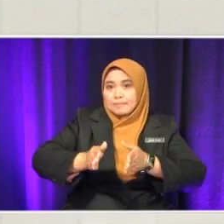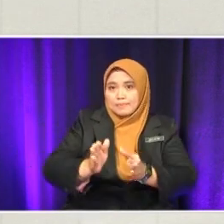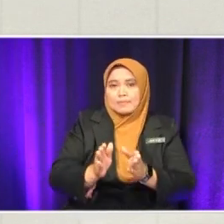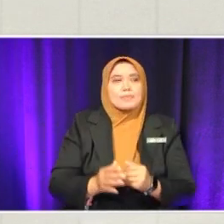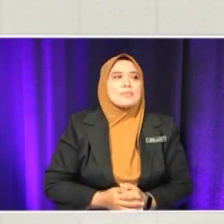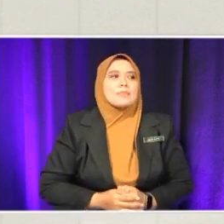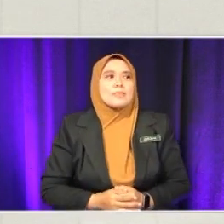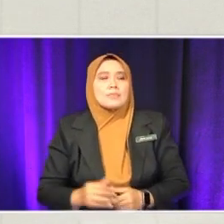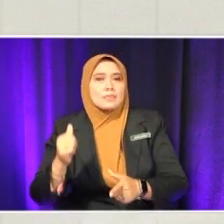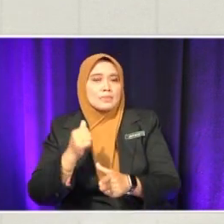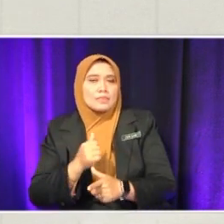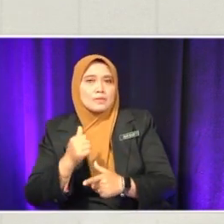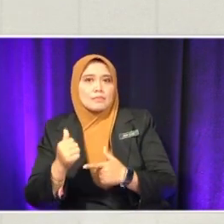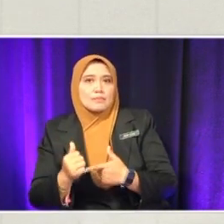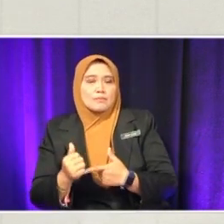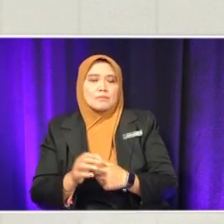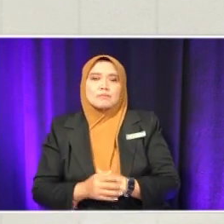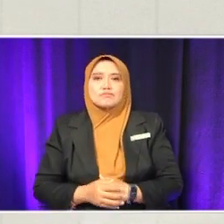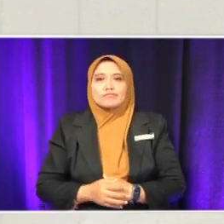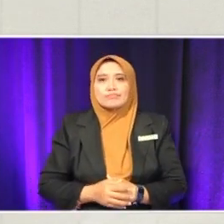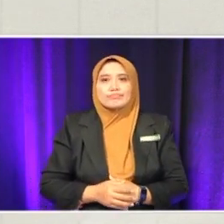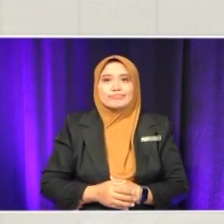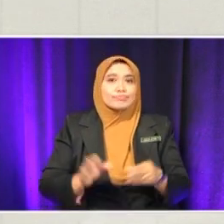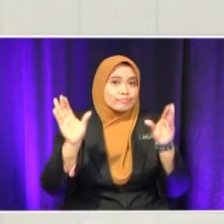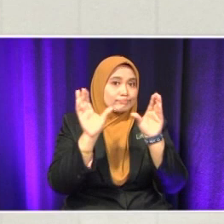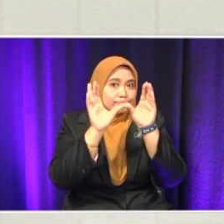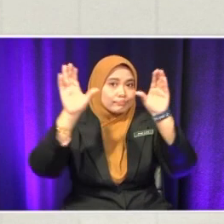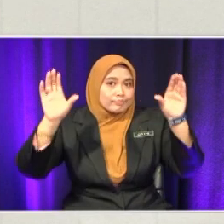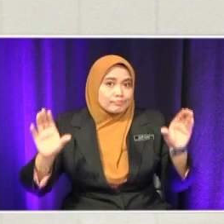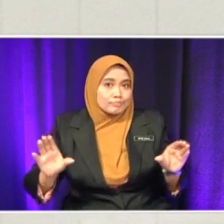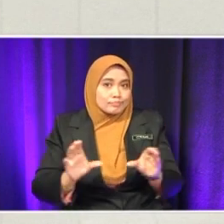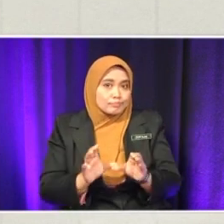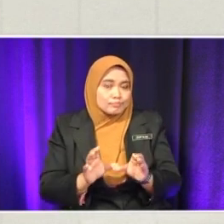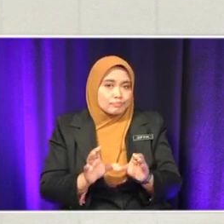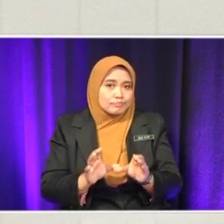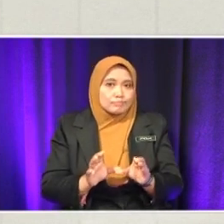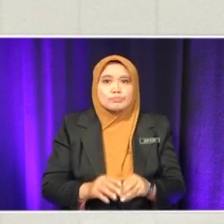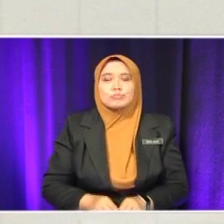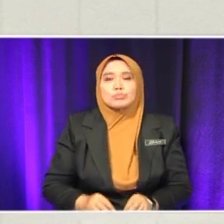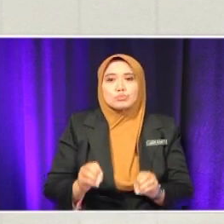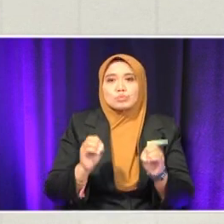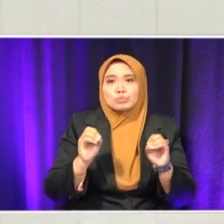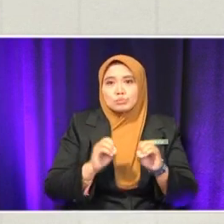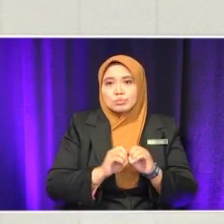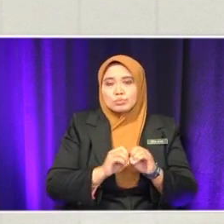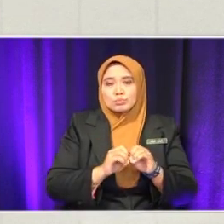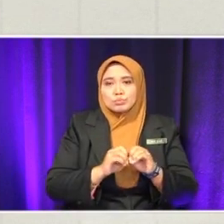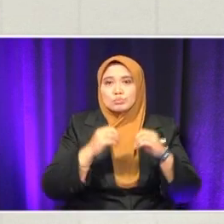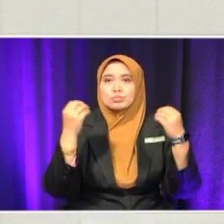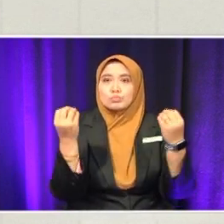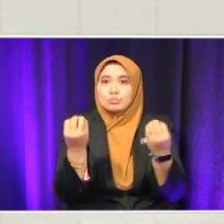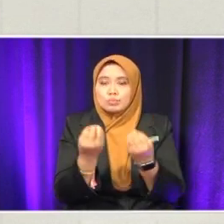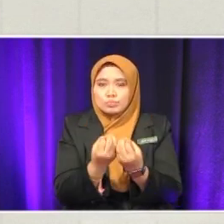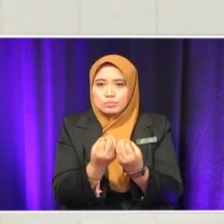Ya, track kereta api. Dan juga carta organisasi, ya, bila kita dapat tugas pastinya dari atas ke bawah. Hmm. Jadi kita tak boleh